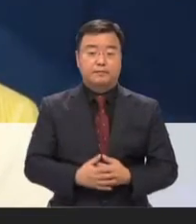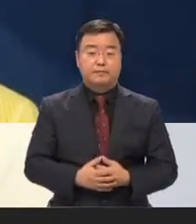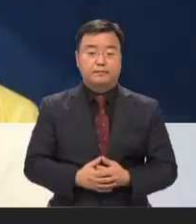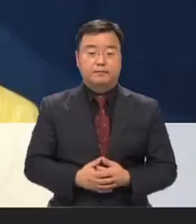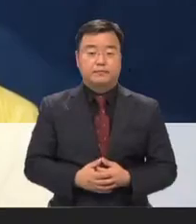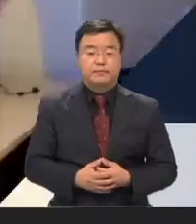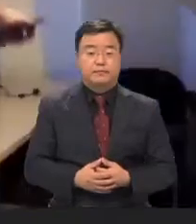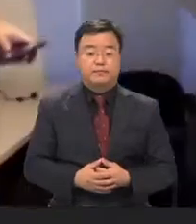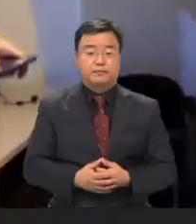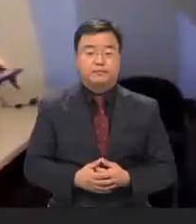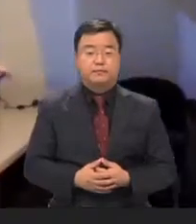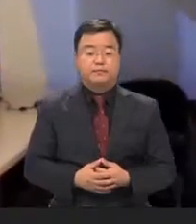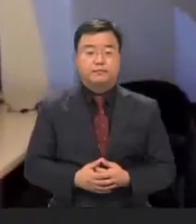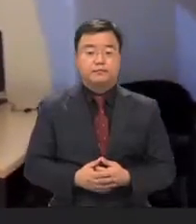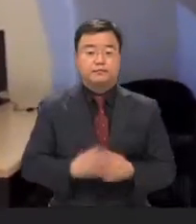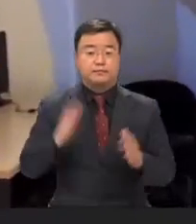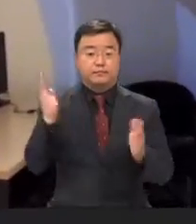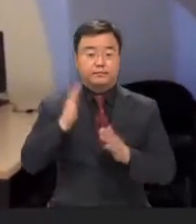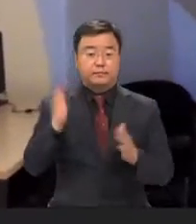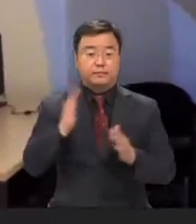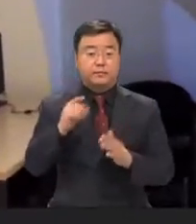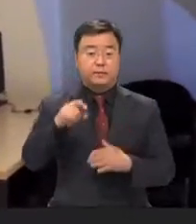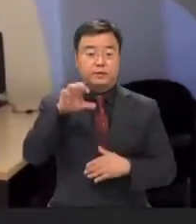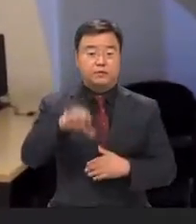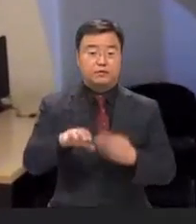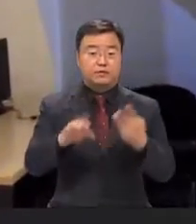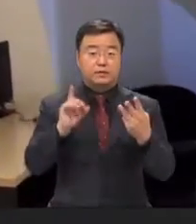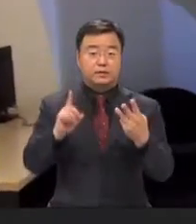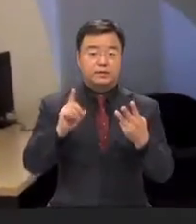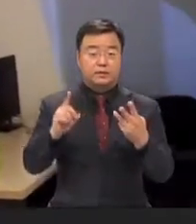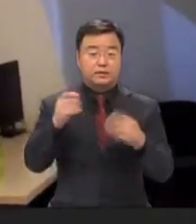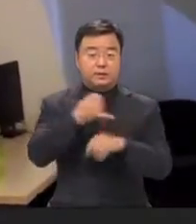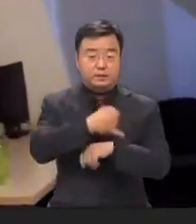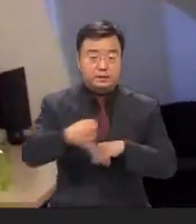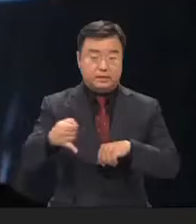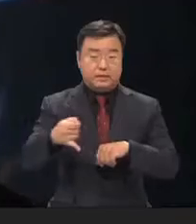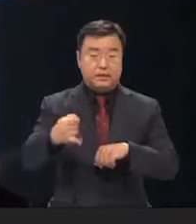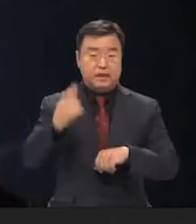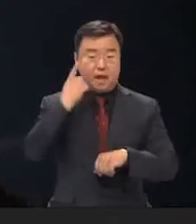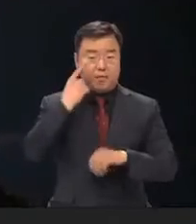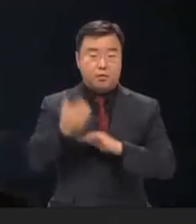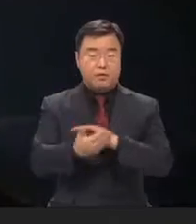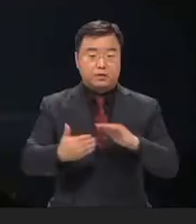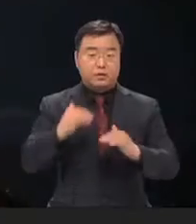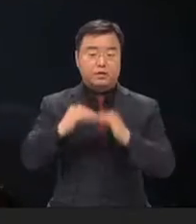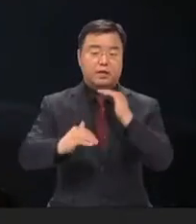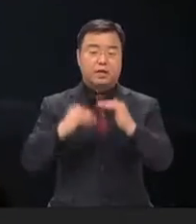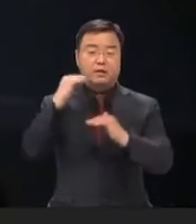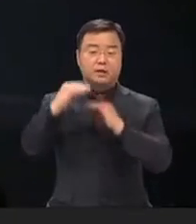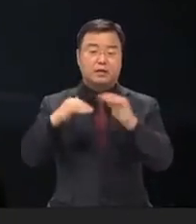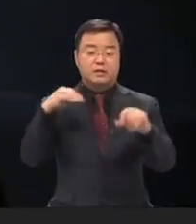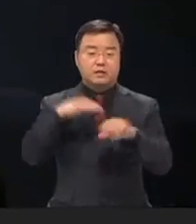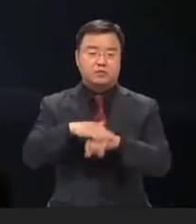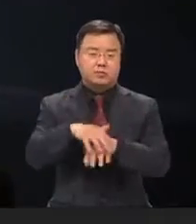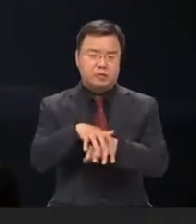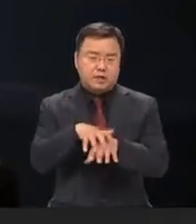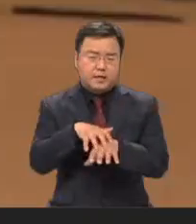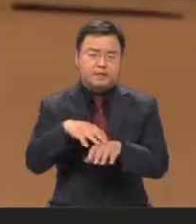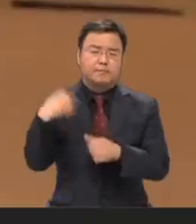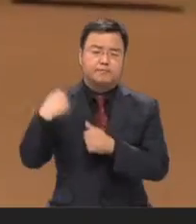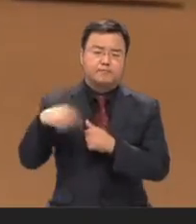in. 학생들은 이 3D 시스템을 이용해 디자인을 하기 전 단계별로 체계적인 수업을